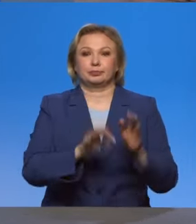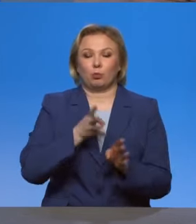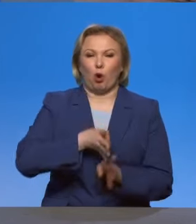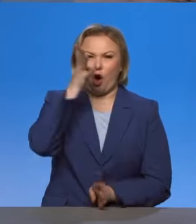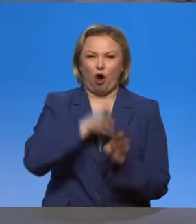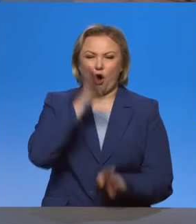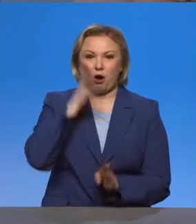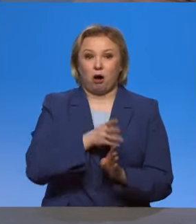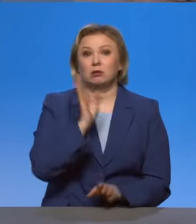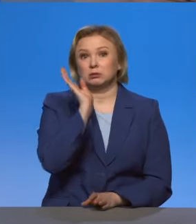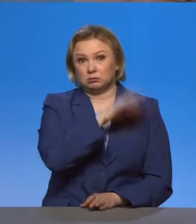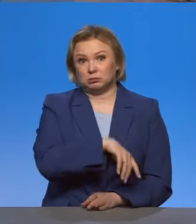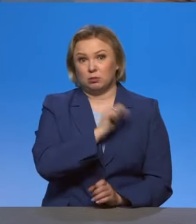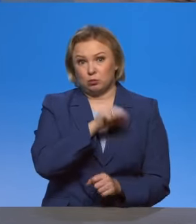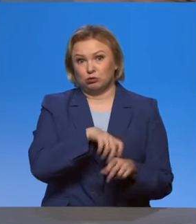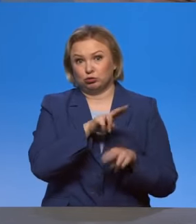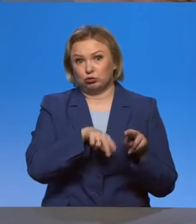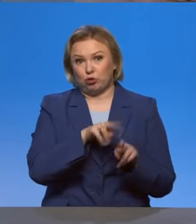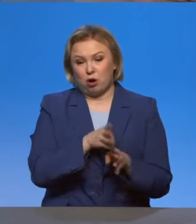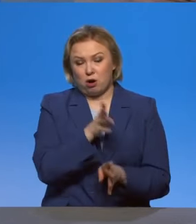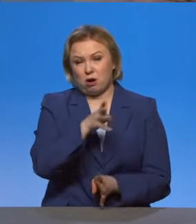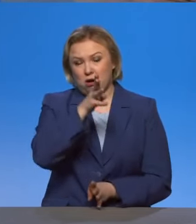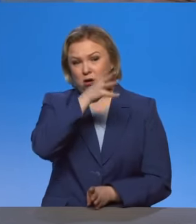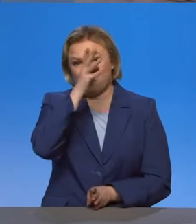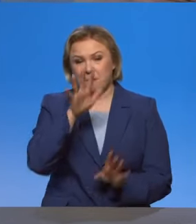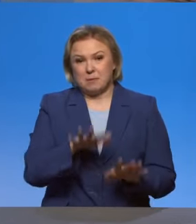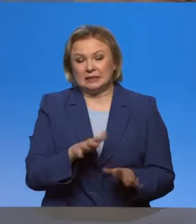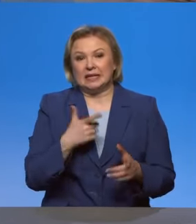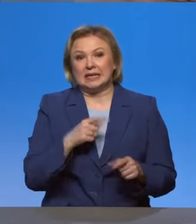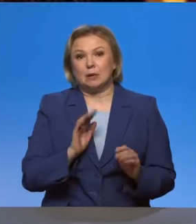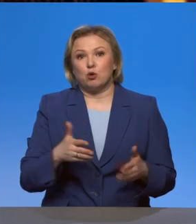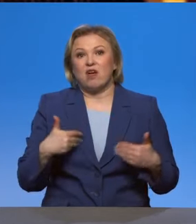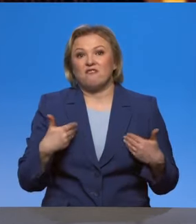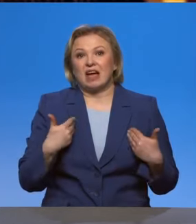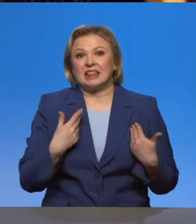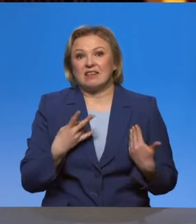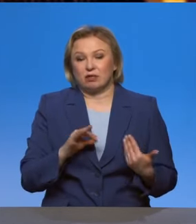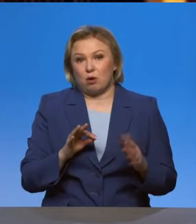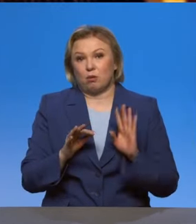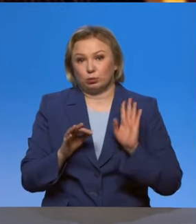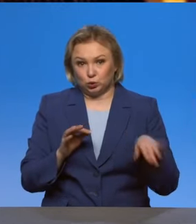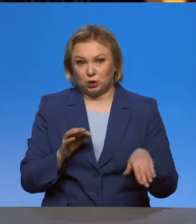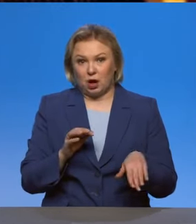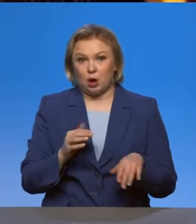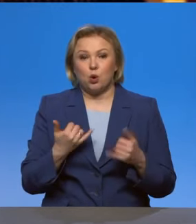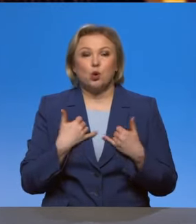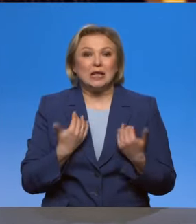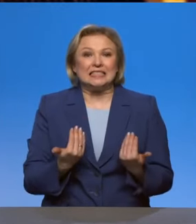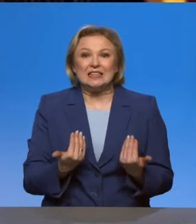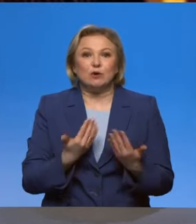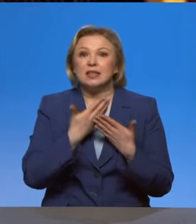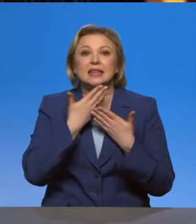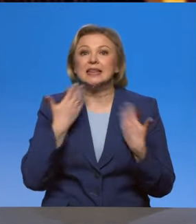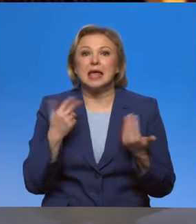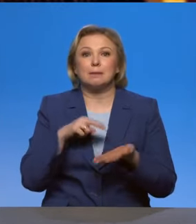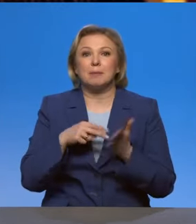самые многоэтажные дома в тех местах, где это будет, скажем так, наиболее эффективно. Да? То есть сегодня... У нас нет этого плана зонирования